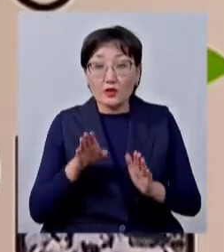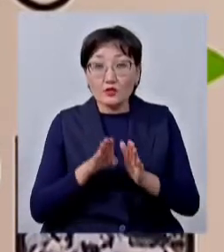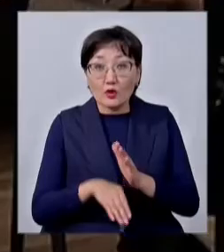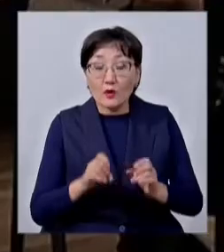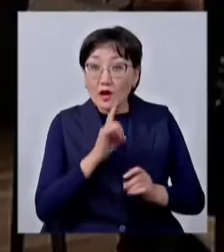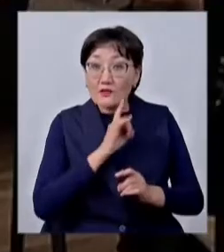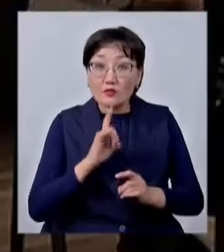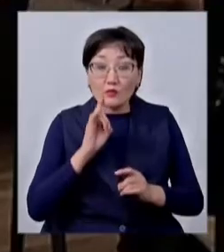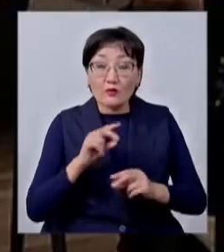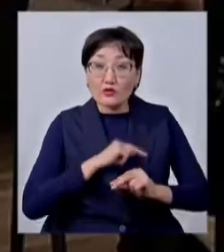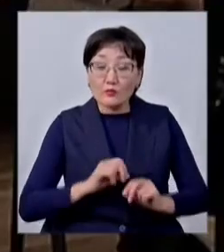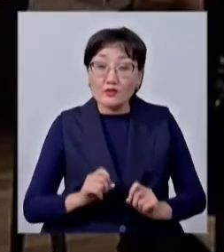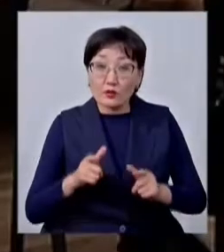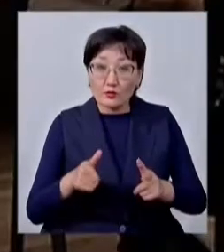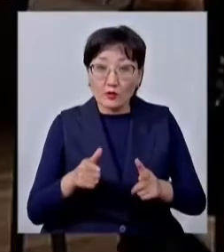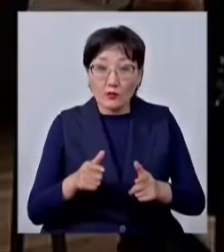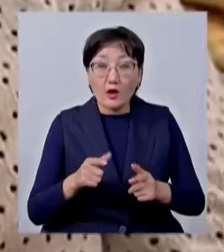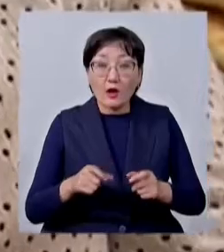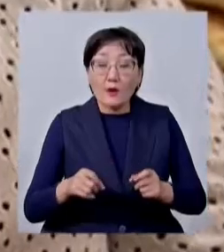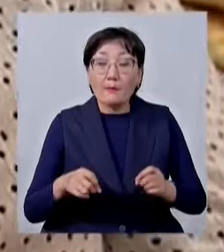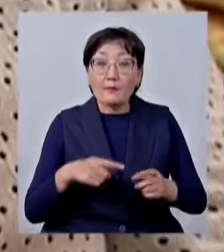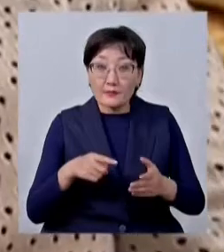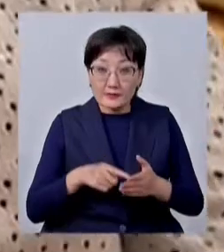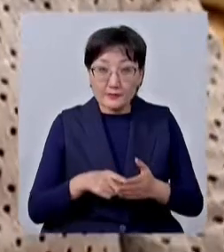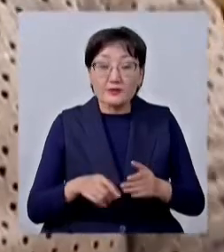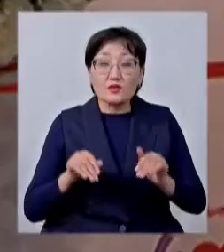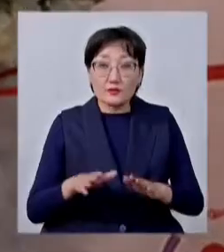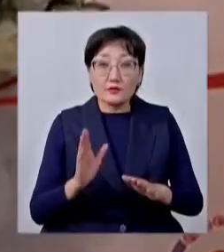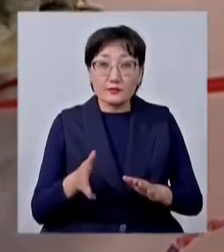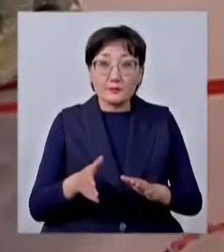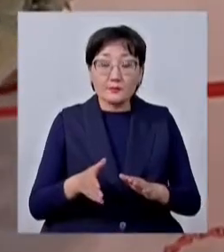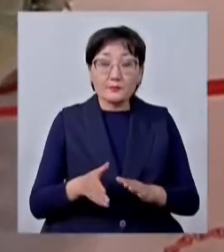нәзік жандыларды жұмысқа орналастыру қарастырылған.